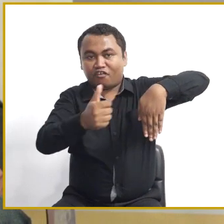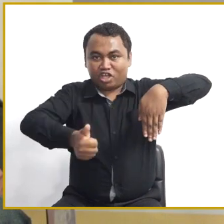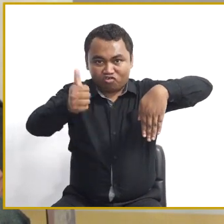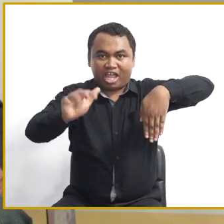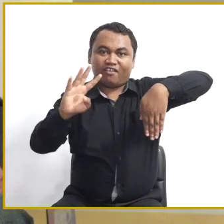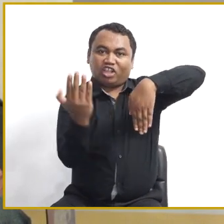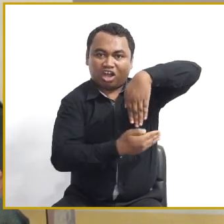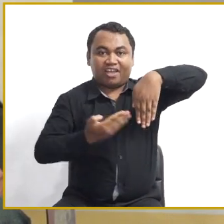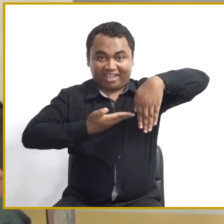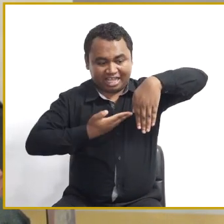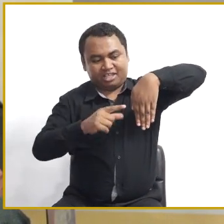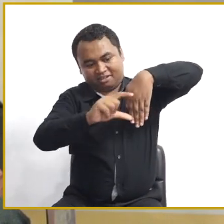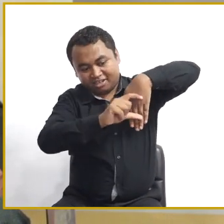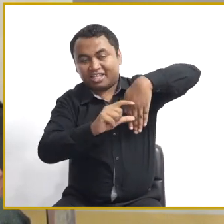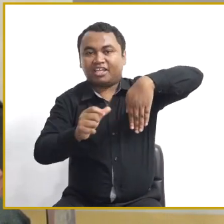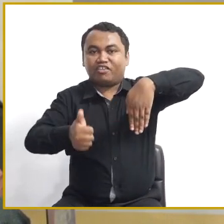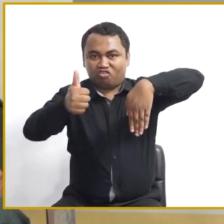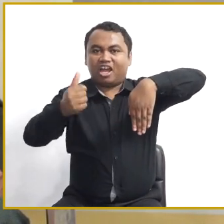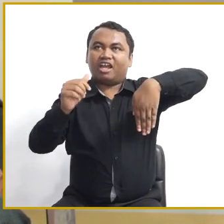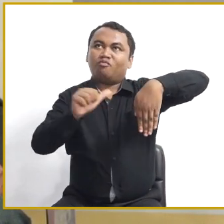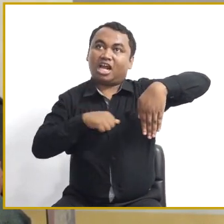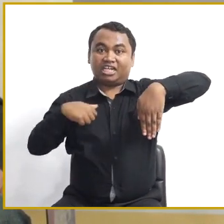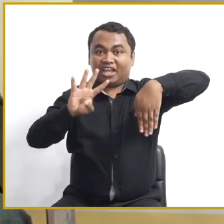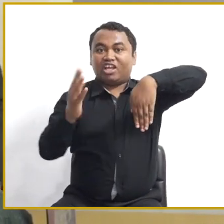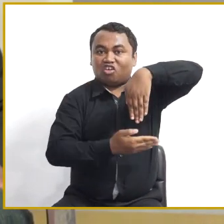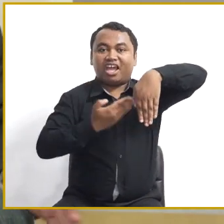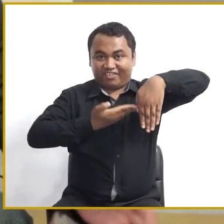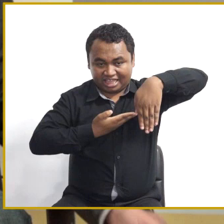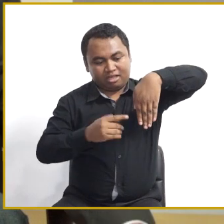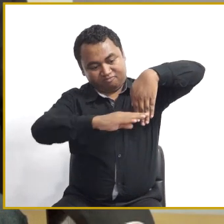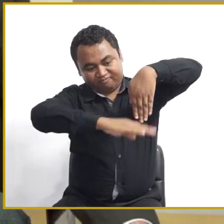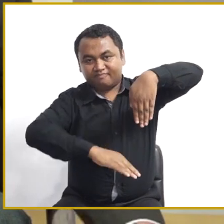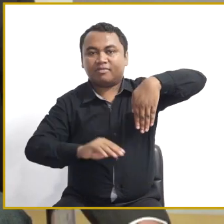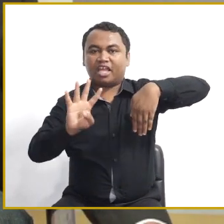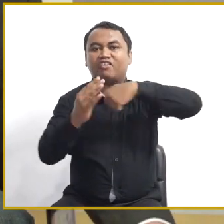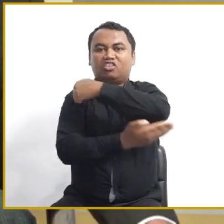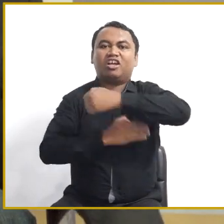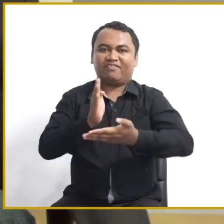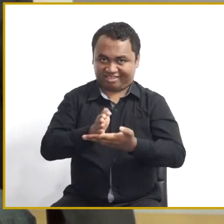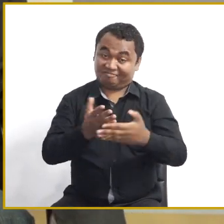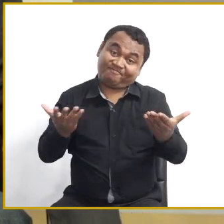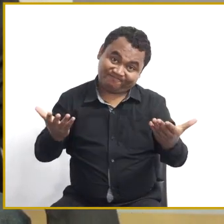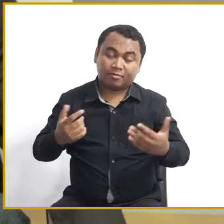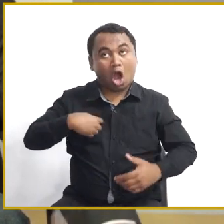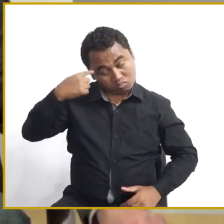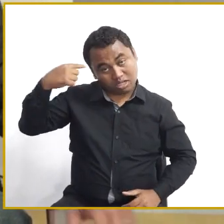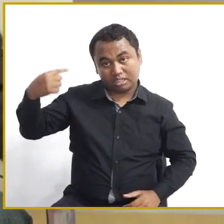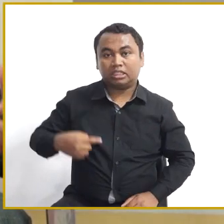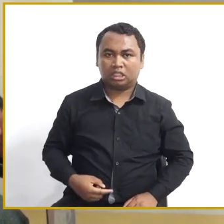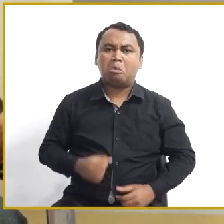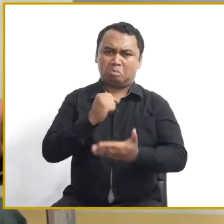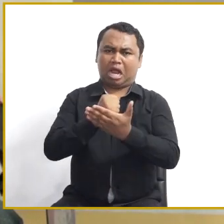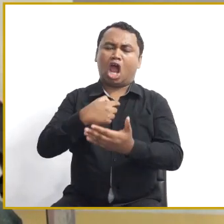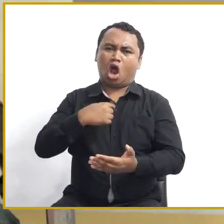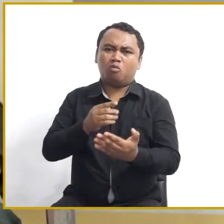afovoany dia avy eo miditra indray ny atao atsimo izy io manko tsy dia tiatsika zany moa mahitsihitsy resaka ihany fantatra ao ihany Abraham Razafy a mahitsitsy